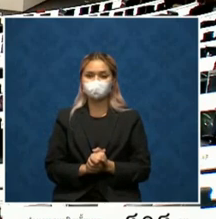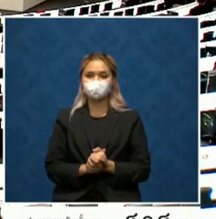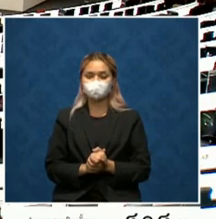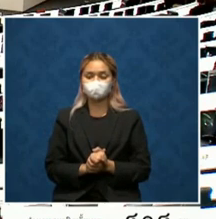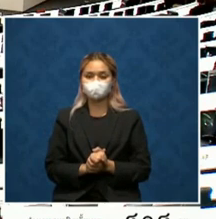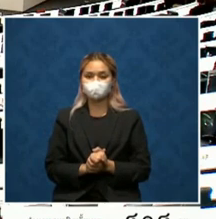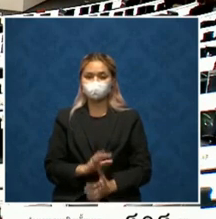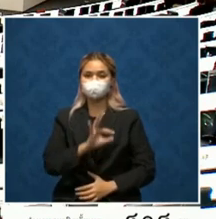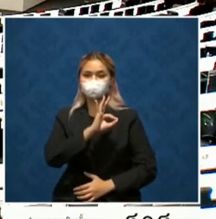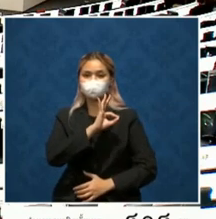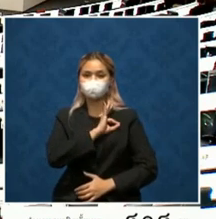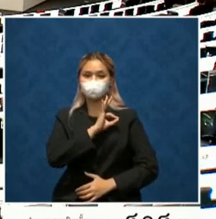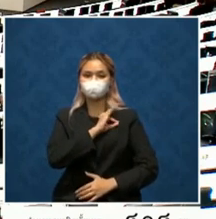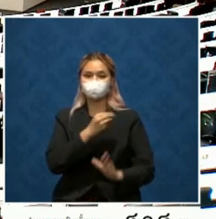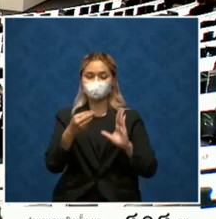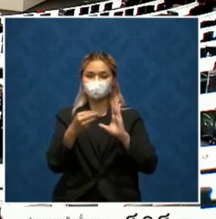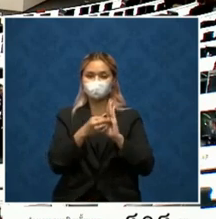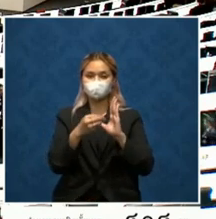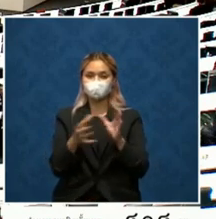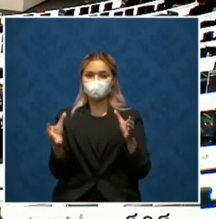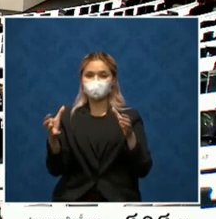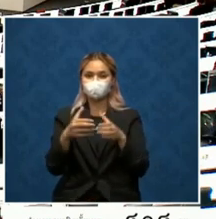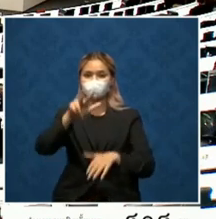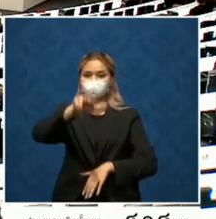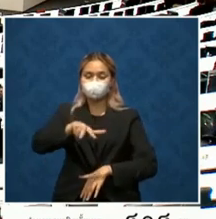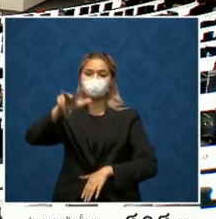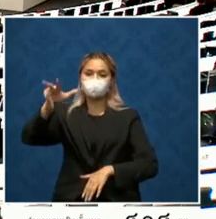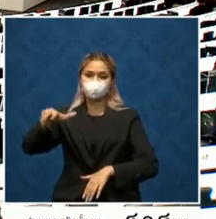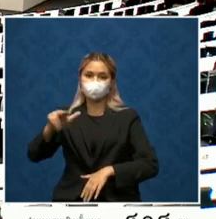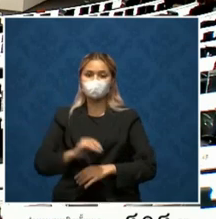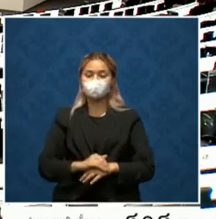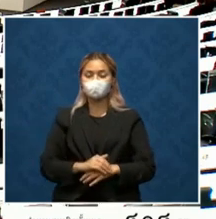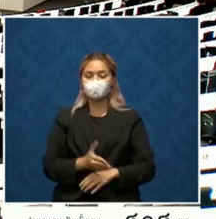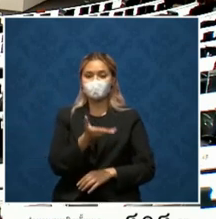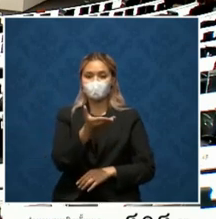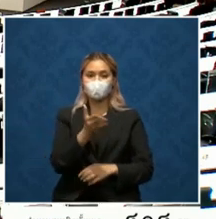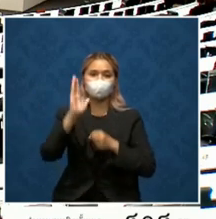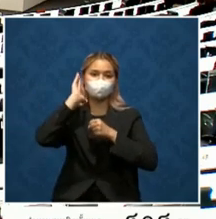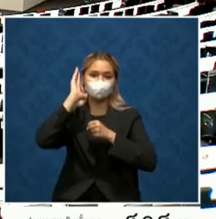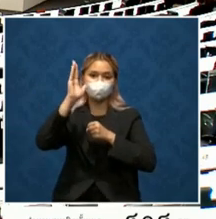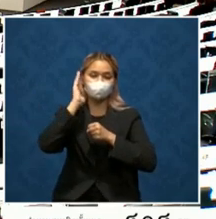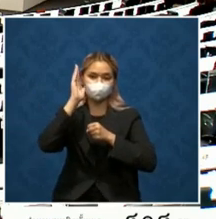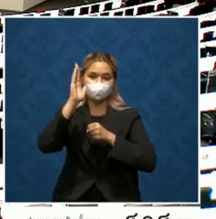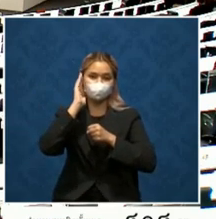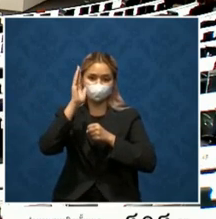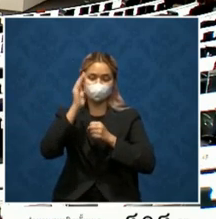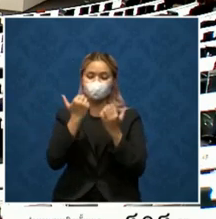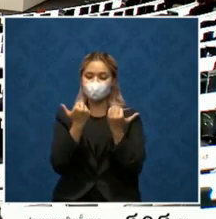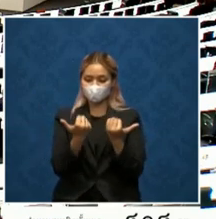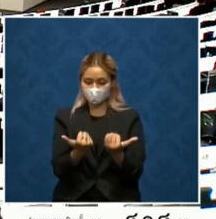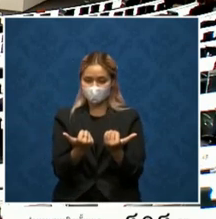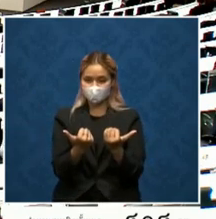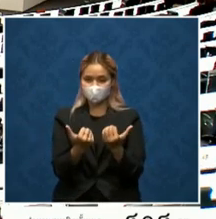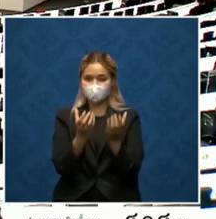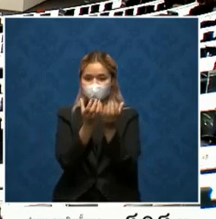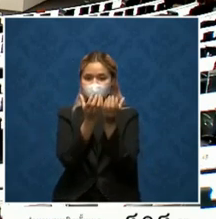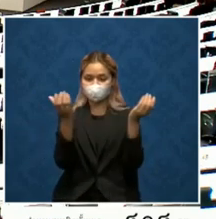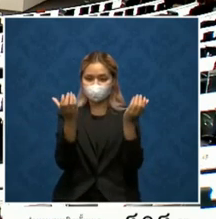ราษฎรกรุงเทพมหานครพรรคเพื่อไทยขอร่วมอภิปรายในญัตติตามรัฐธรรมนูญ